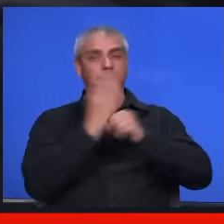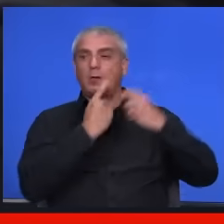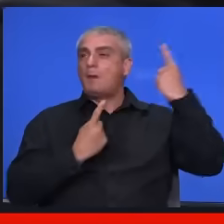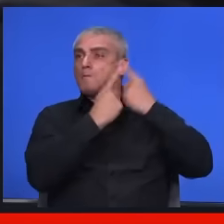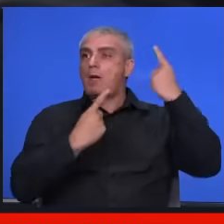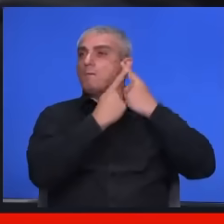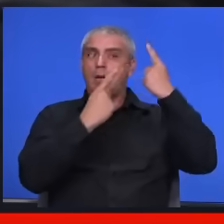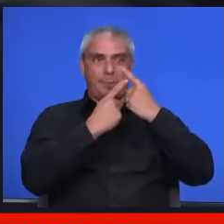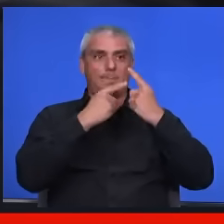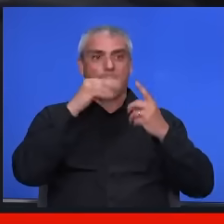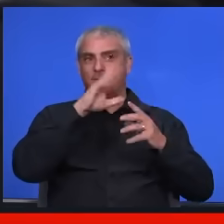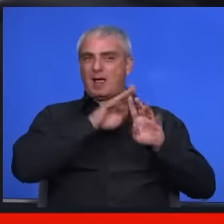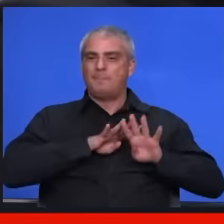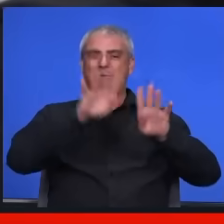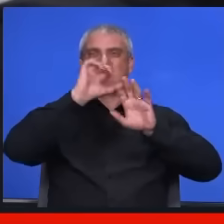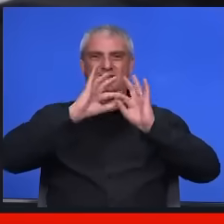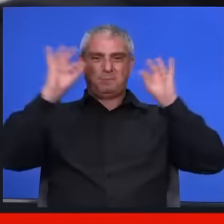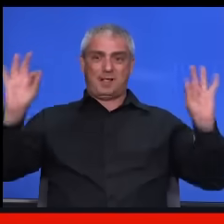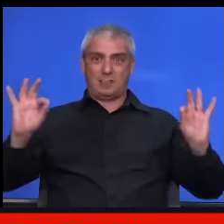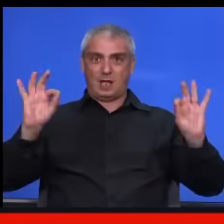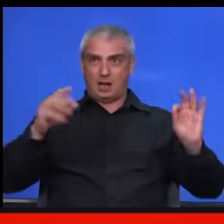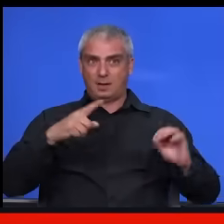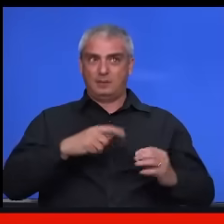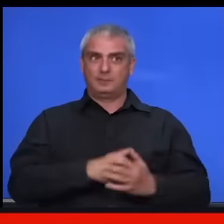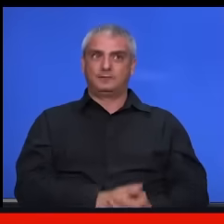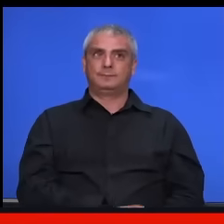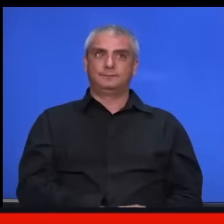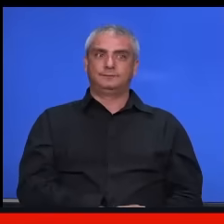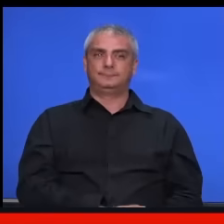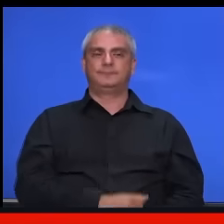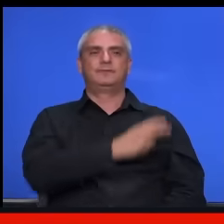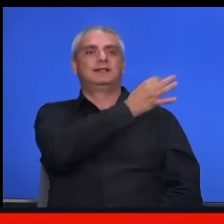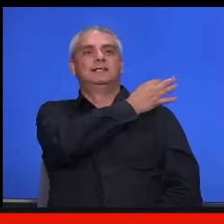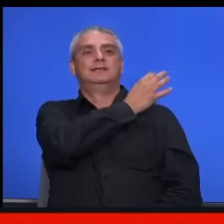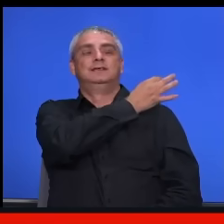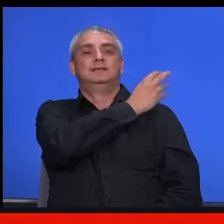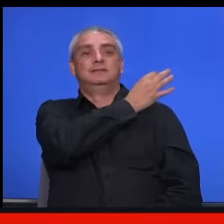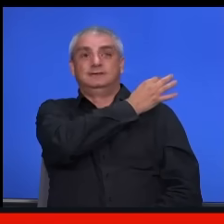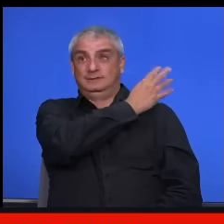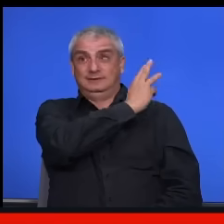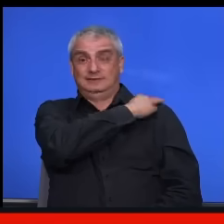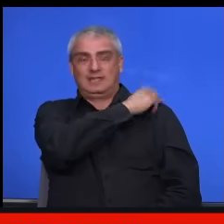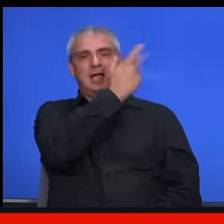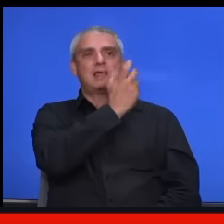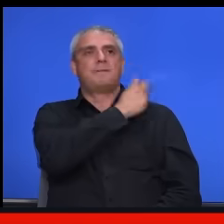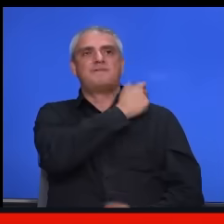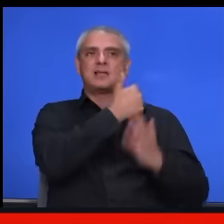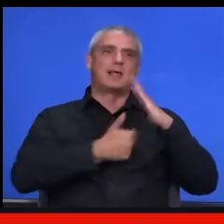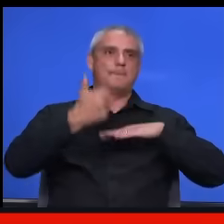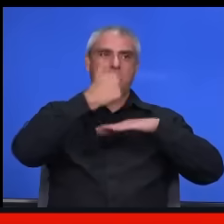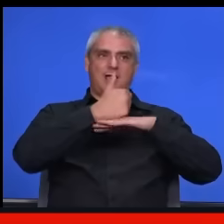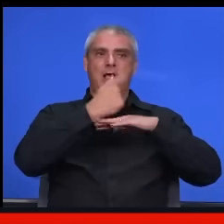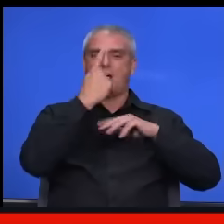הבוקר, מאותו המתח הראשוני שהיה. סרן סהר סעודיאן הייתה המפקדת הבכירה של